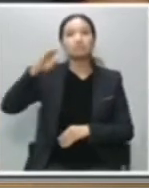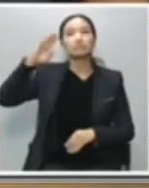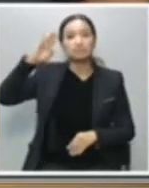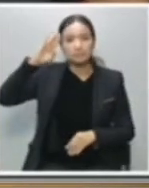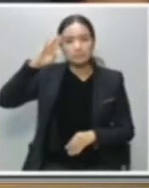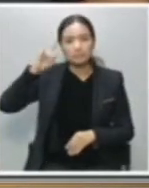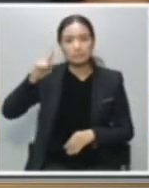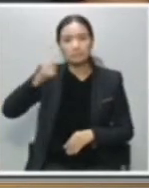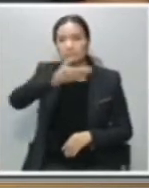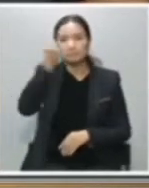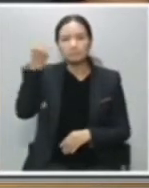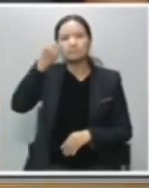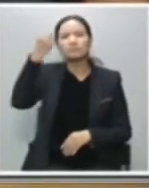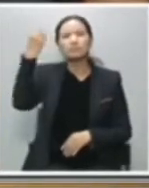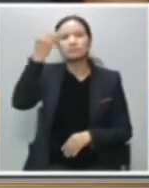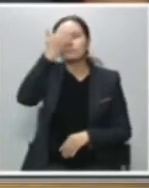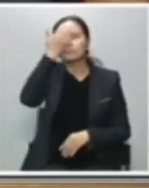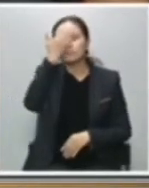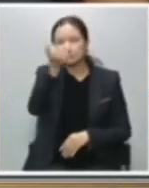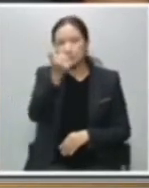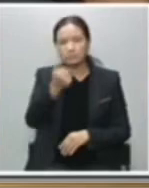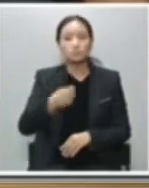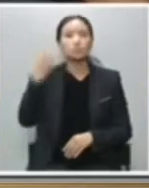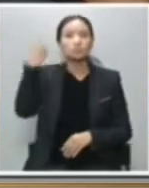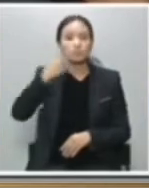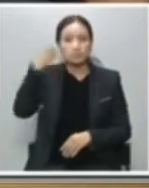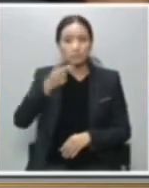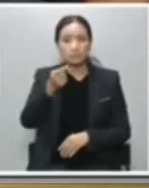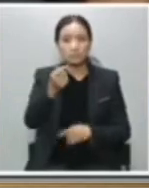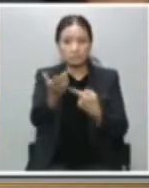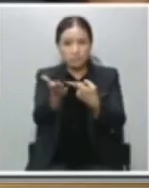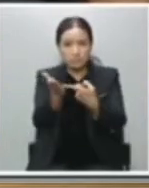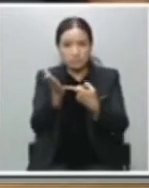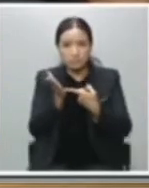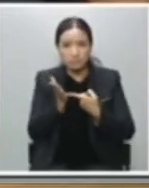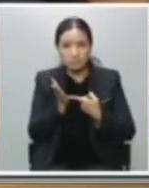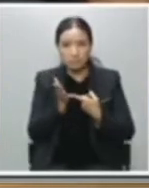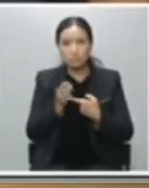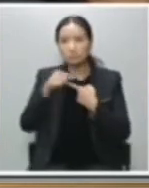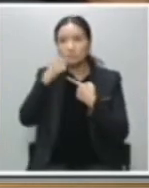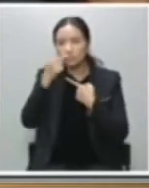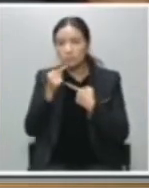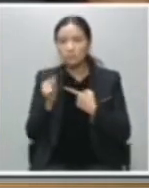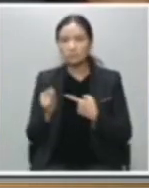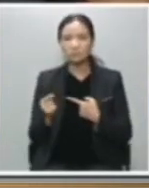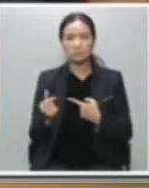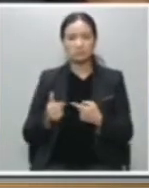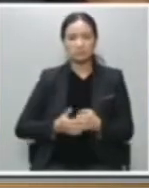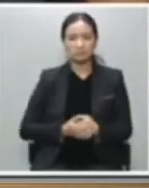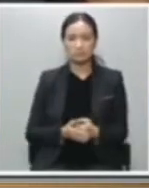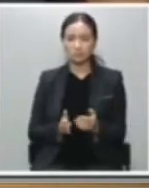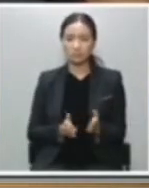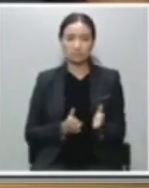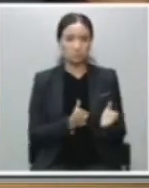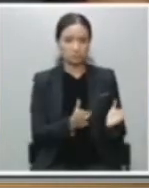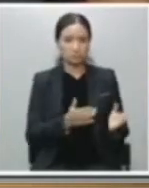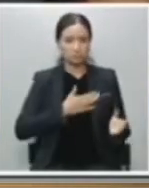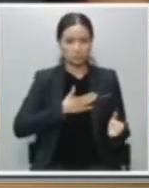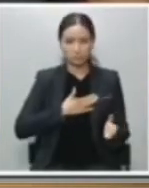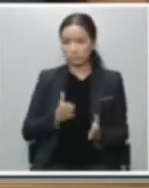เพราะทำกันมาบ่อยไอ้ที่ท่านเสนอขึ้นมาพูดกันมาตะกี้ทั้งฝ่ายผมและก็ฝ่